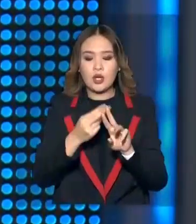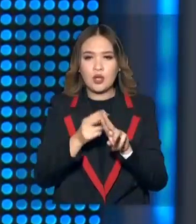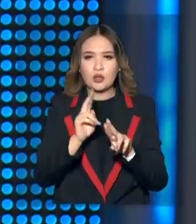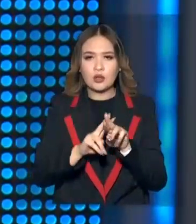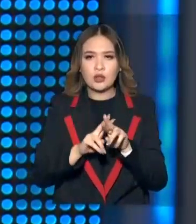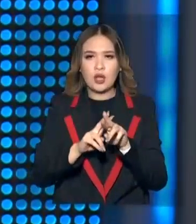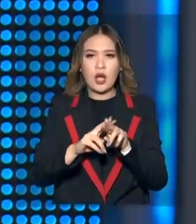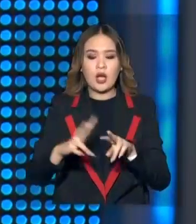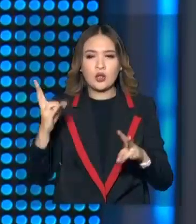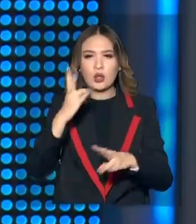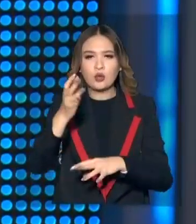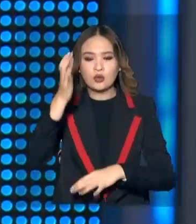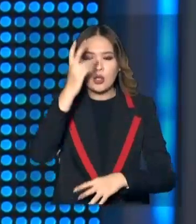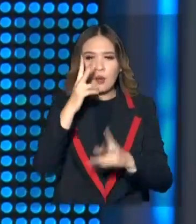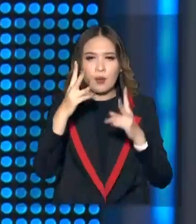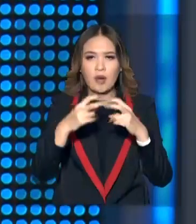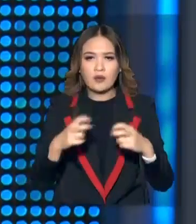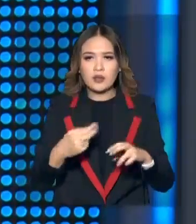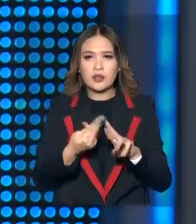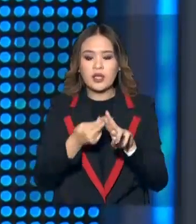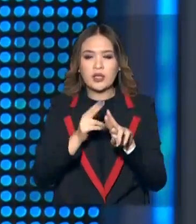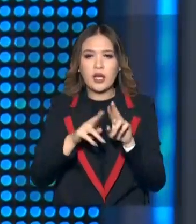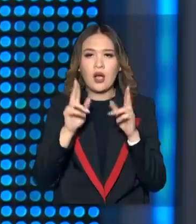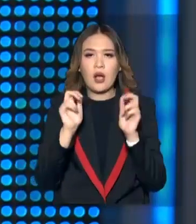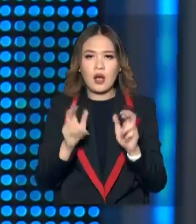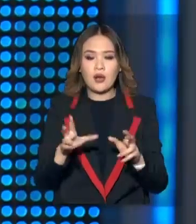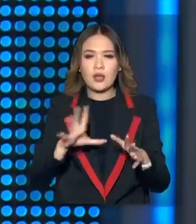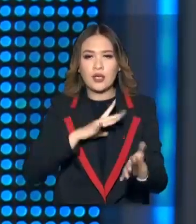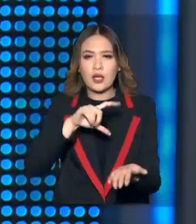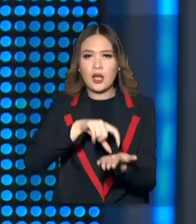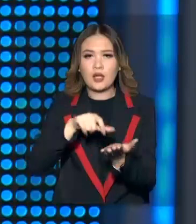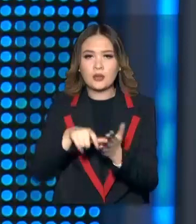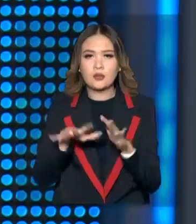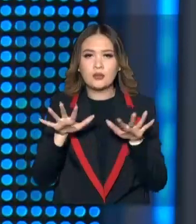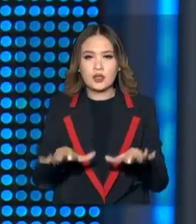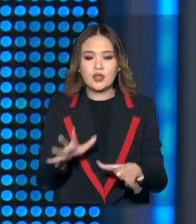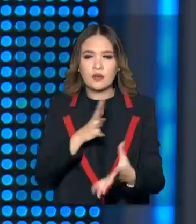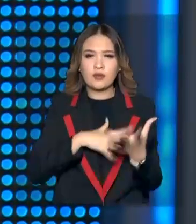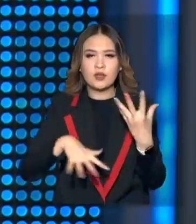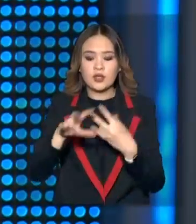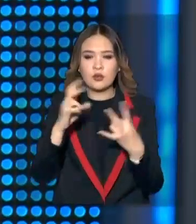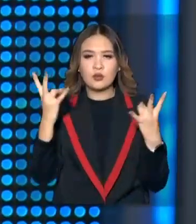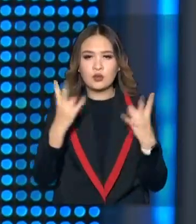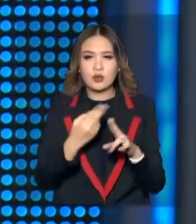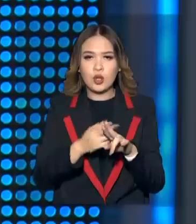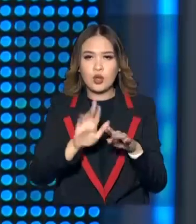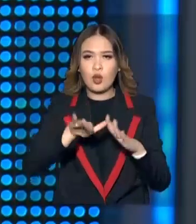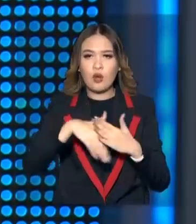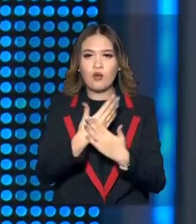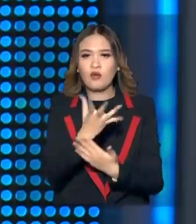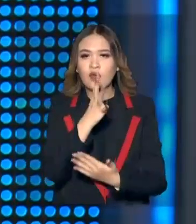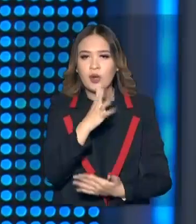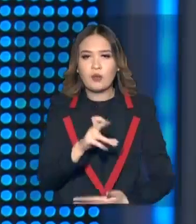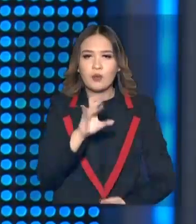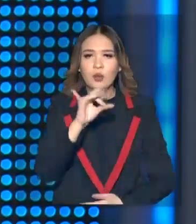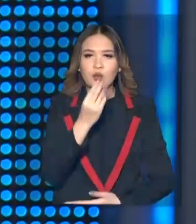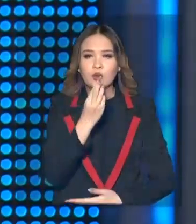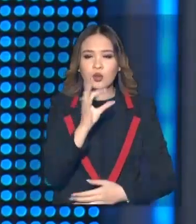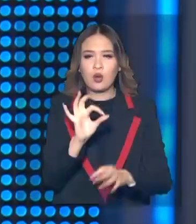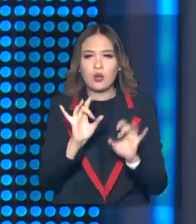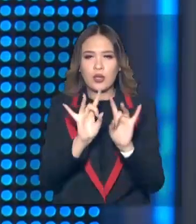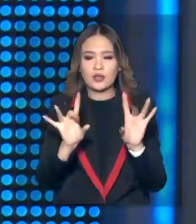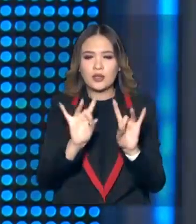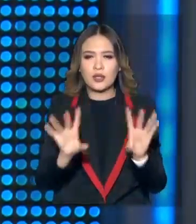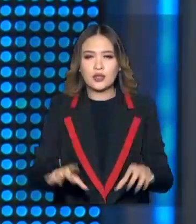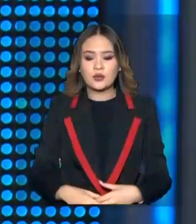чрезмерно академична и как сделать, чтобы мест в классах хватало на всех? Корреспондент «Нового времени» Марк Брюшко